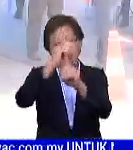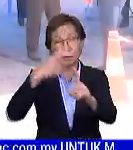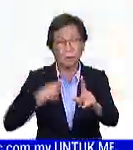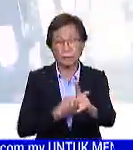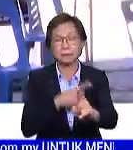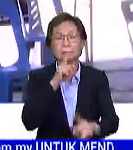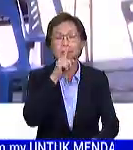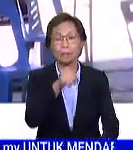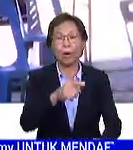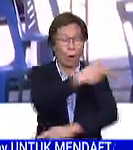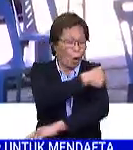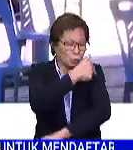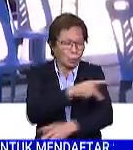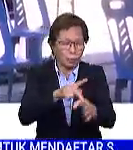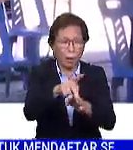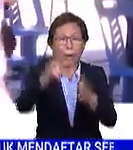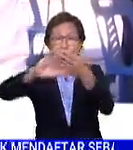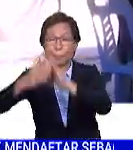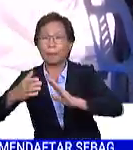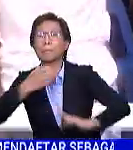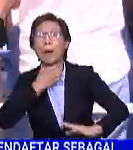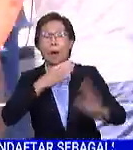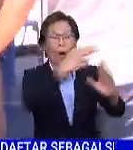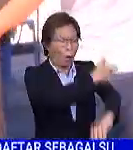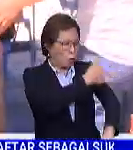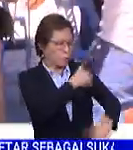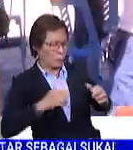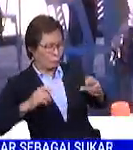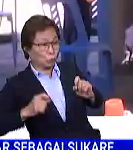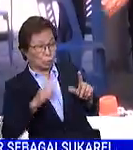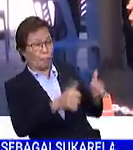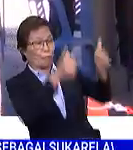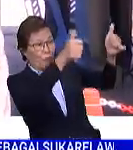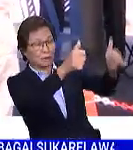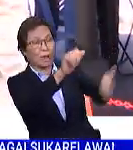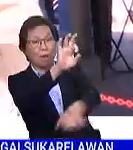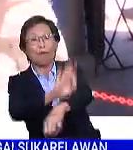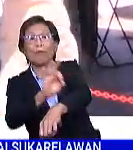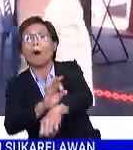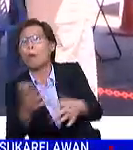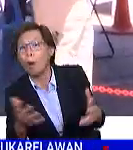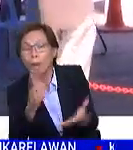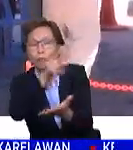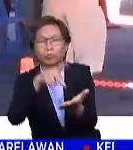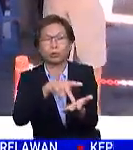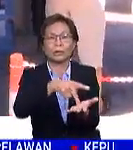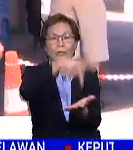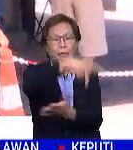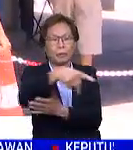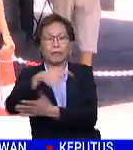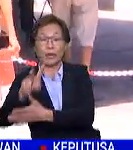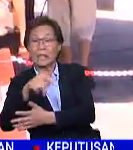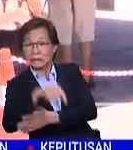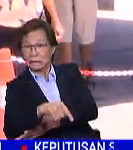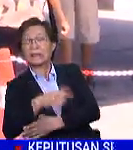sebenarnya. Hospital Pakar Komuniti Perak menjadi hospital swasta pertama yang berfungsi sebagai pusat penerimaan vaksin